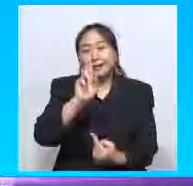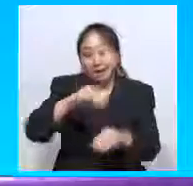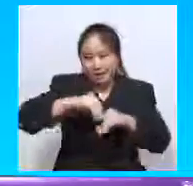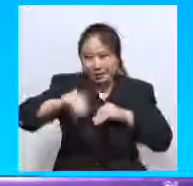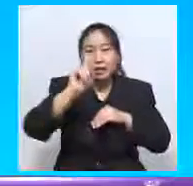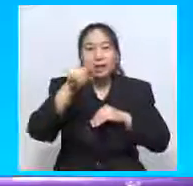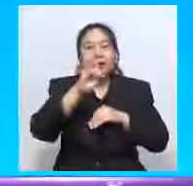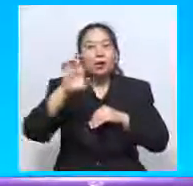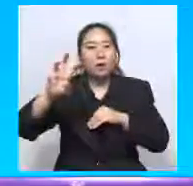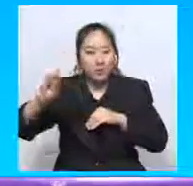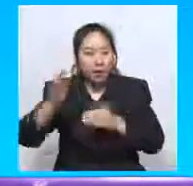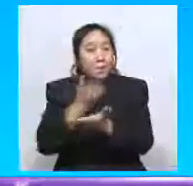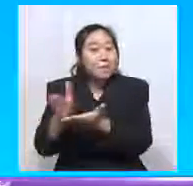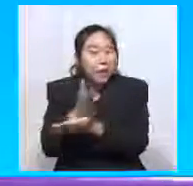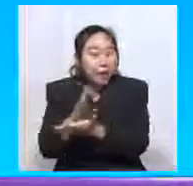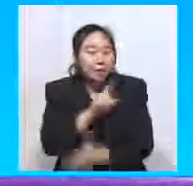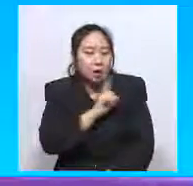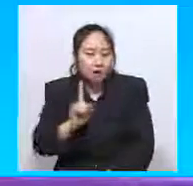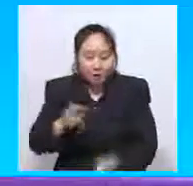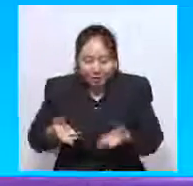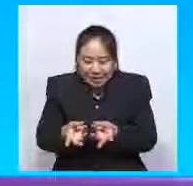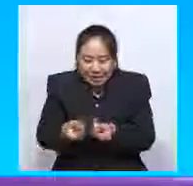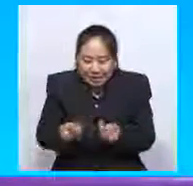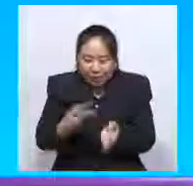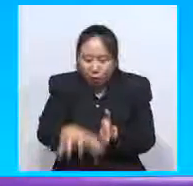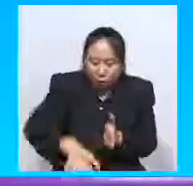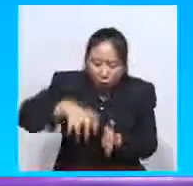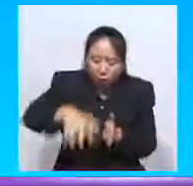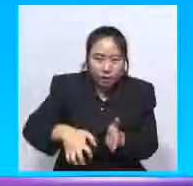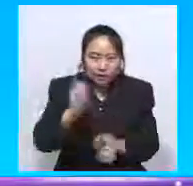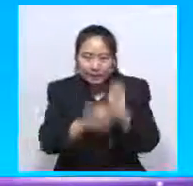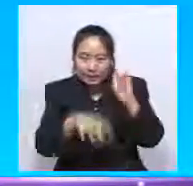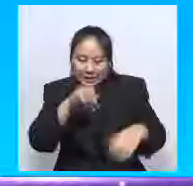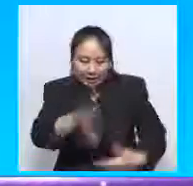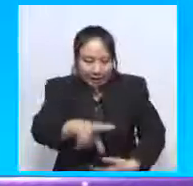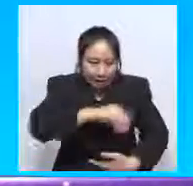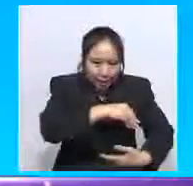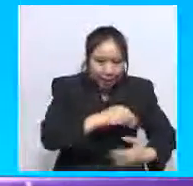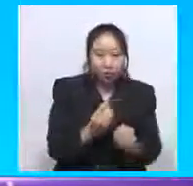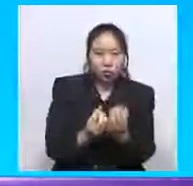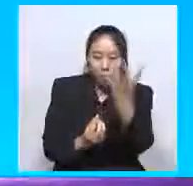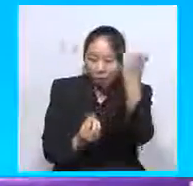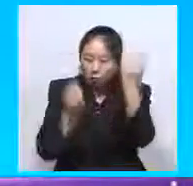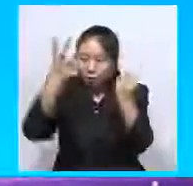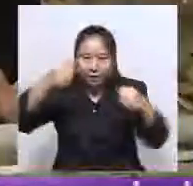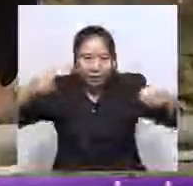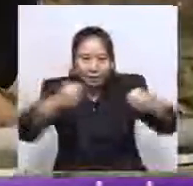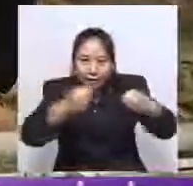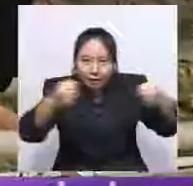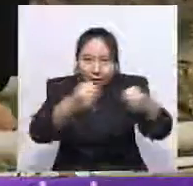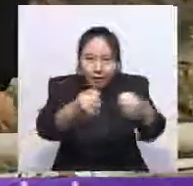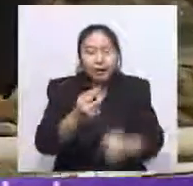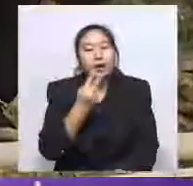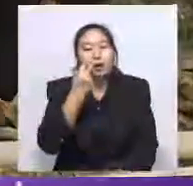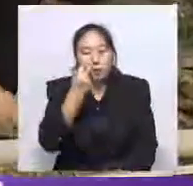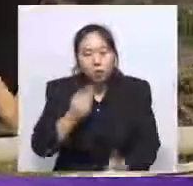ตรนะคะโดยแบ่งเป็นขุดลอกดินเลนกำจัดวัชพืชเก็บขยะและตัดแต่งกิ่งไม้ตลอดแนวคูน้ำเพื่อเพิ่มศักยภ